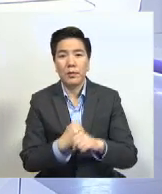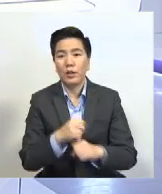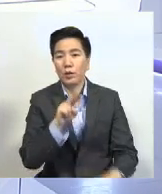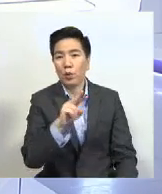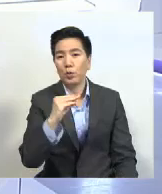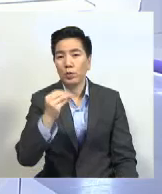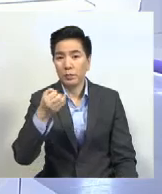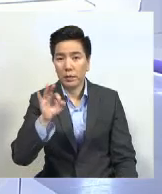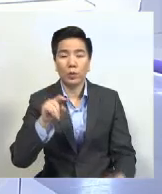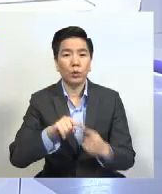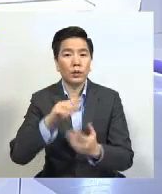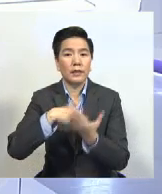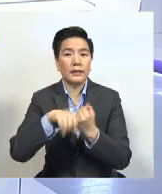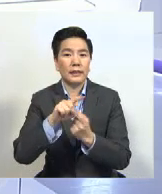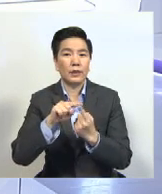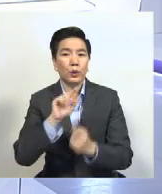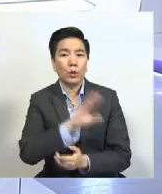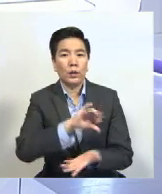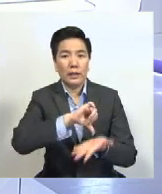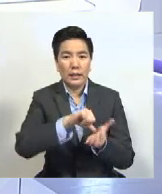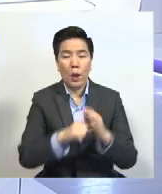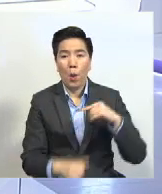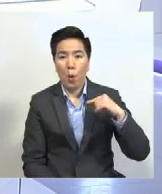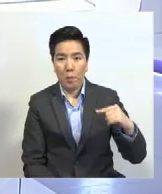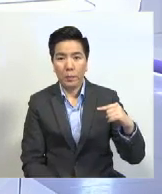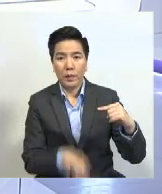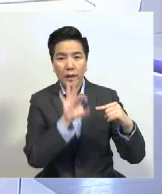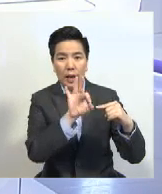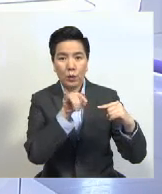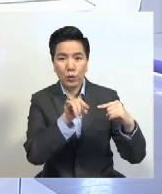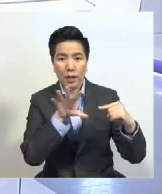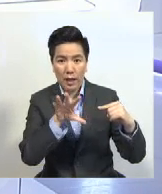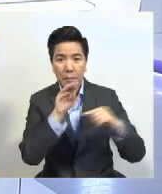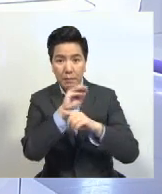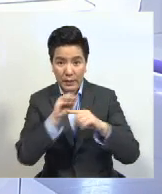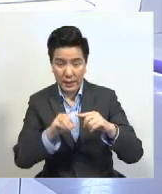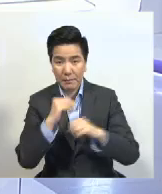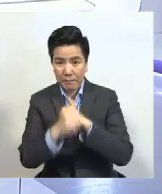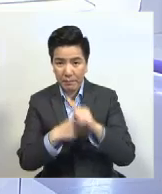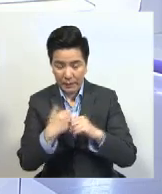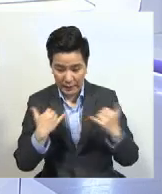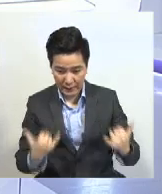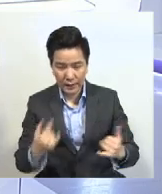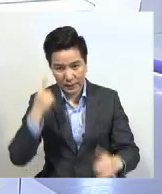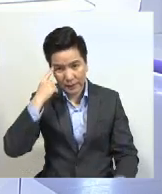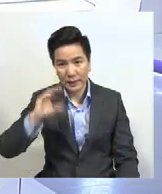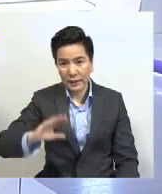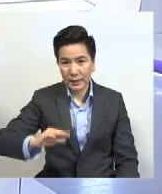2019ถ้าพูดถึงเศรษฐกิจของอิหร่านก่อนนะคะติดลบไป 9.5% ปีนี้ตอนแรกเนี่ยคาดว่าน่า